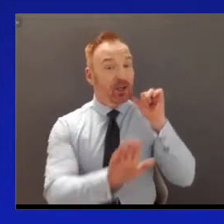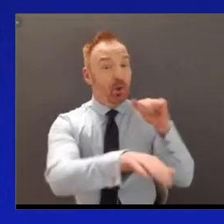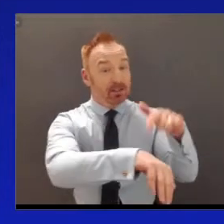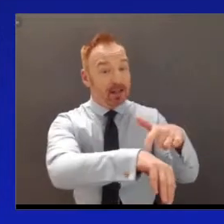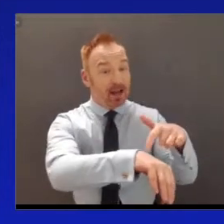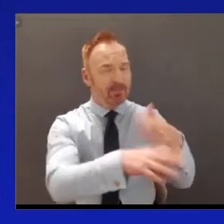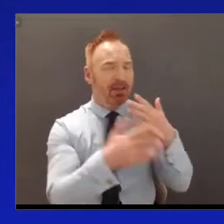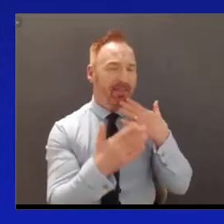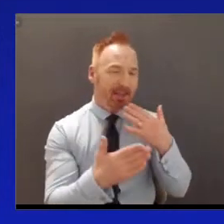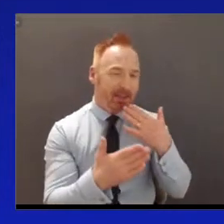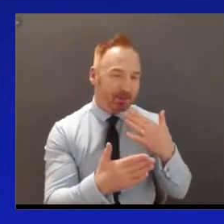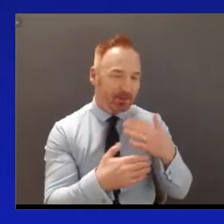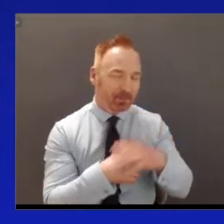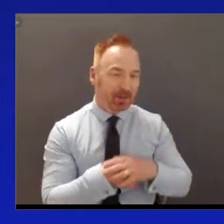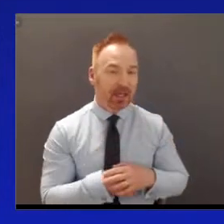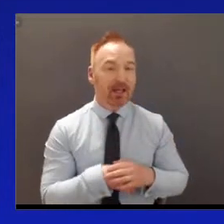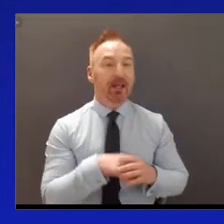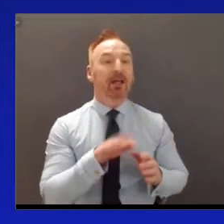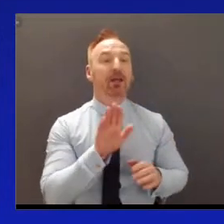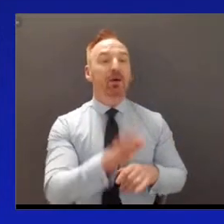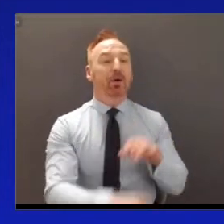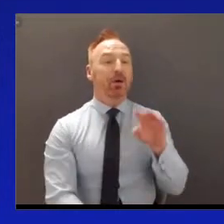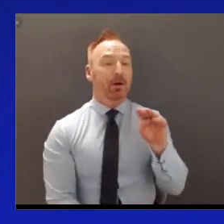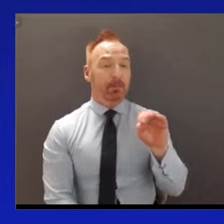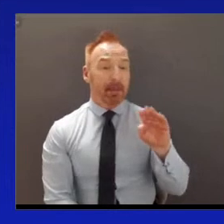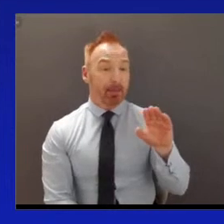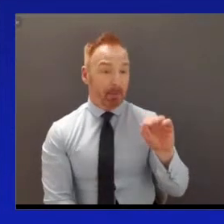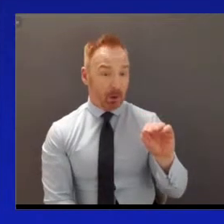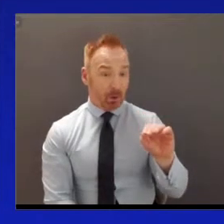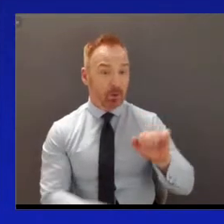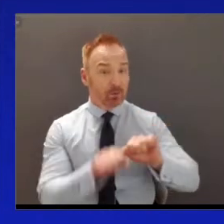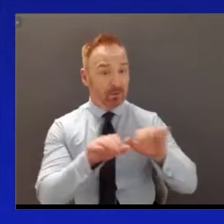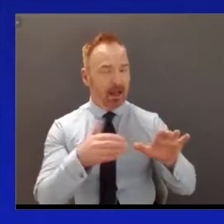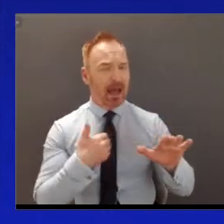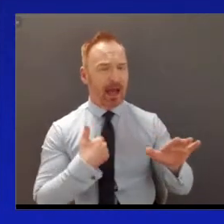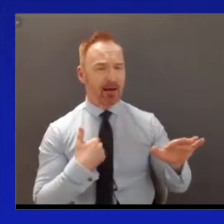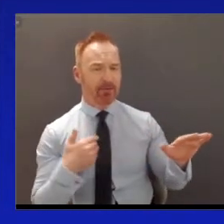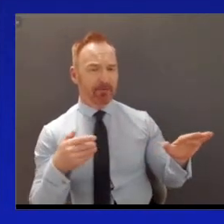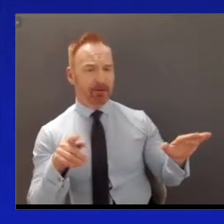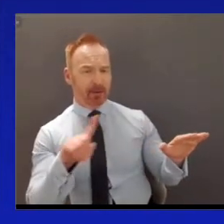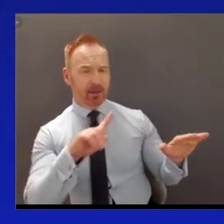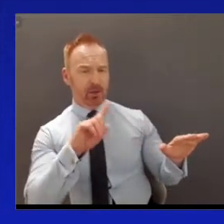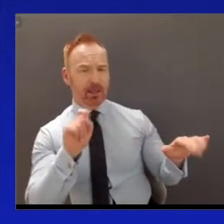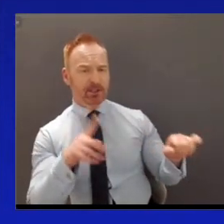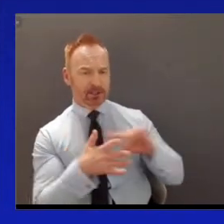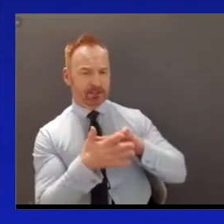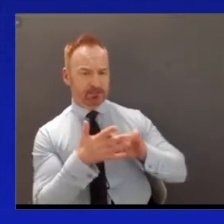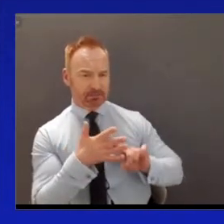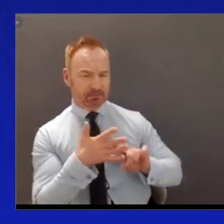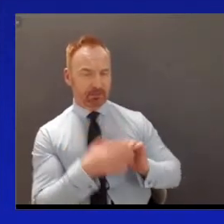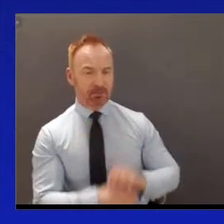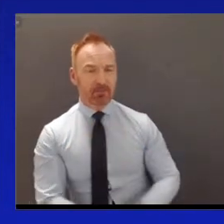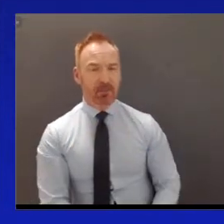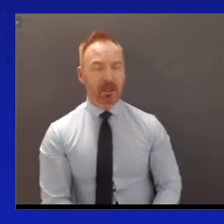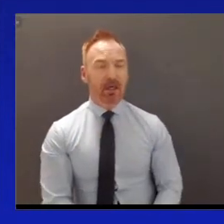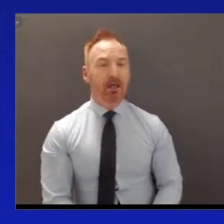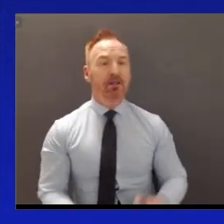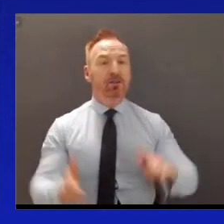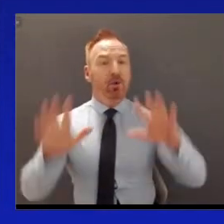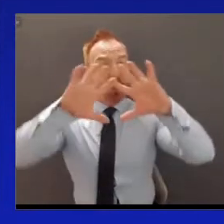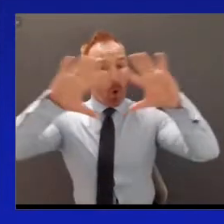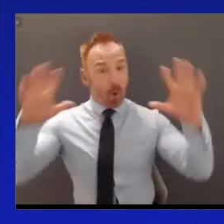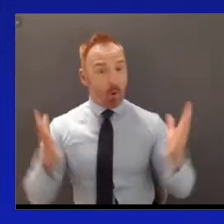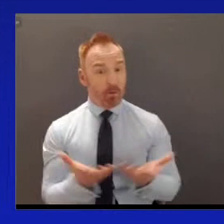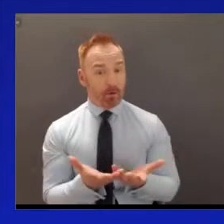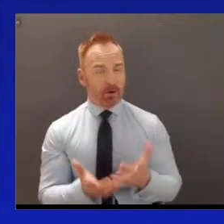votre temps. Premièrement, peut-être d'une façon plus macro, là, ça fait plusieurs mois qu'on a mis en place le modèle